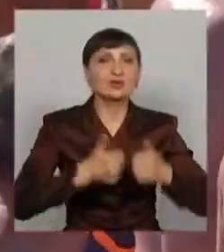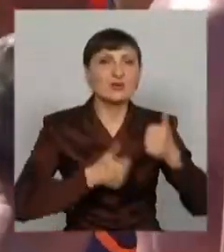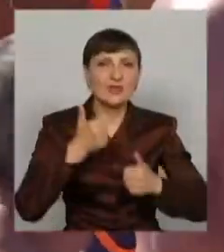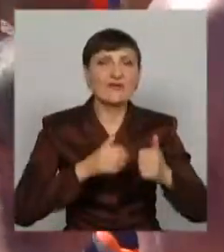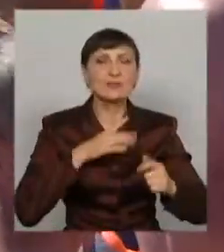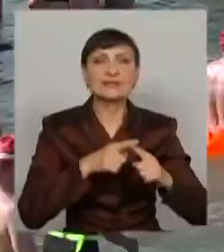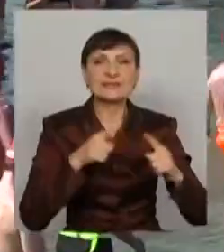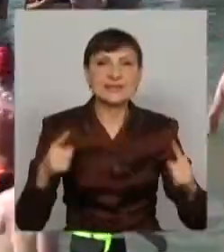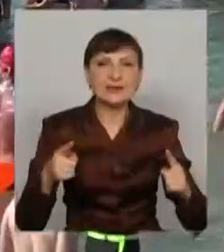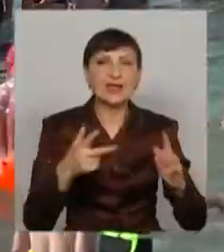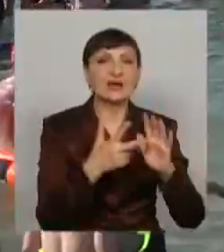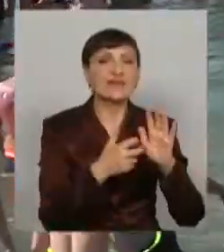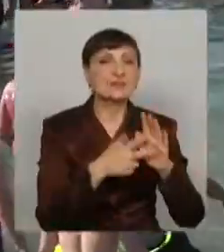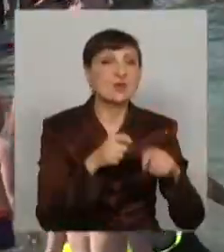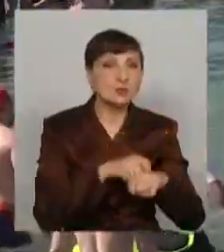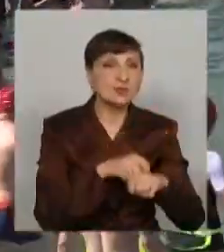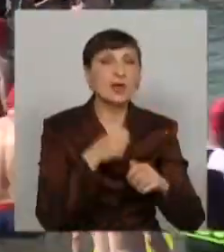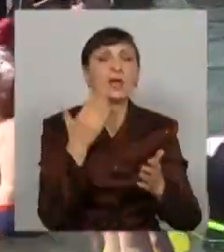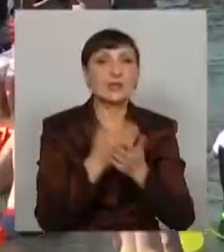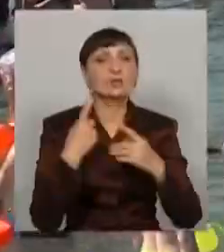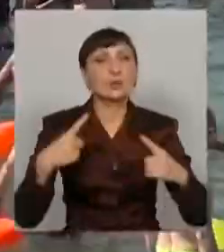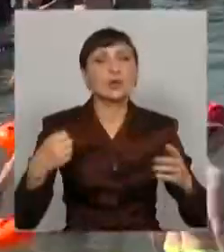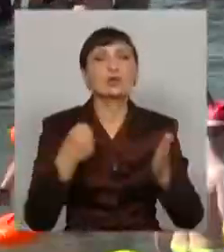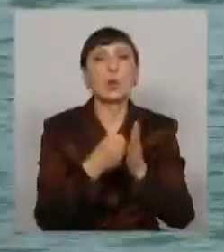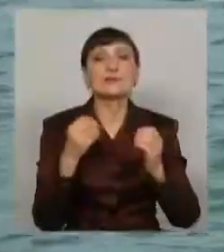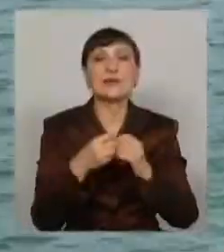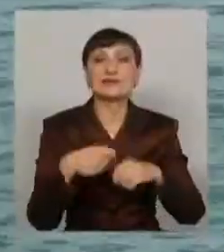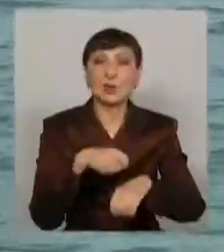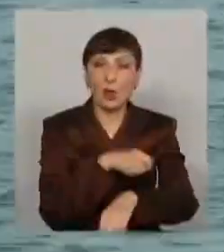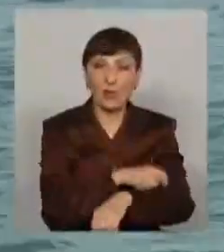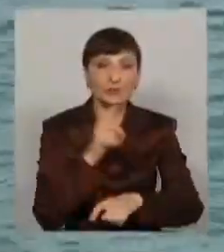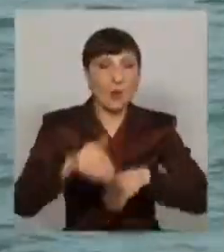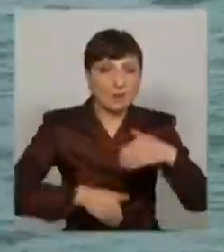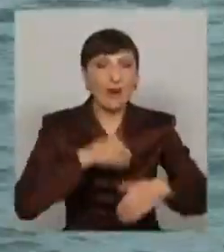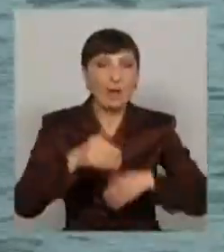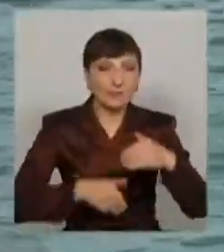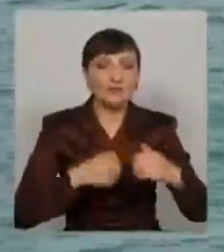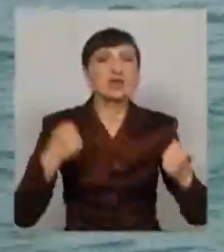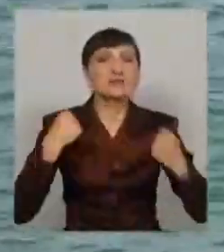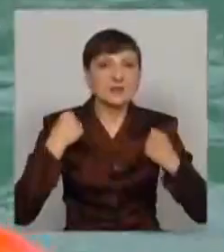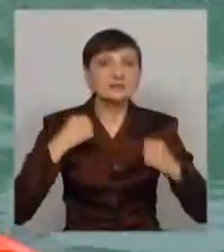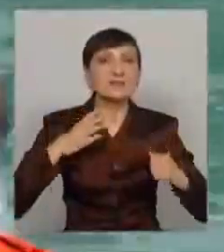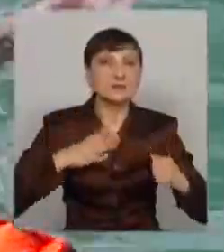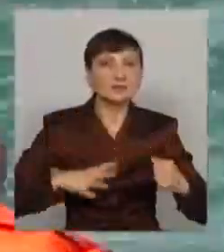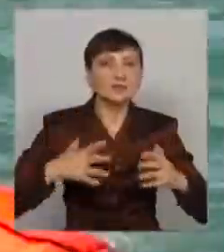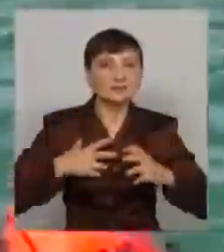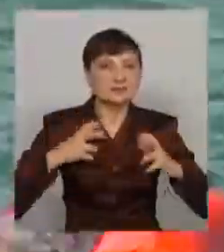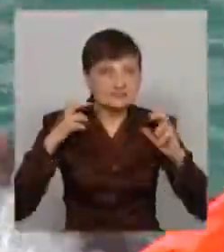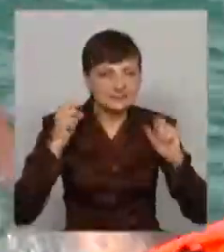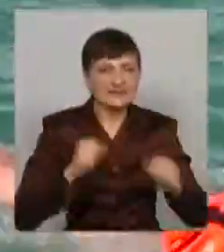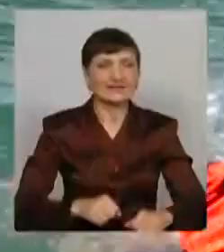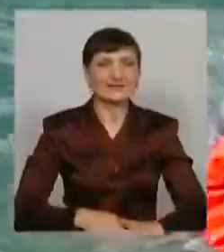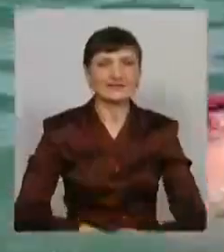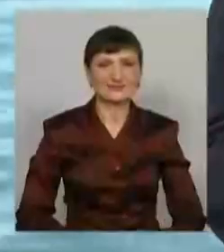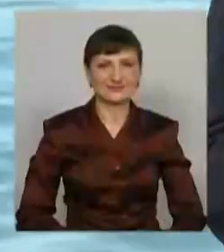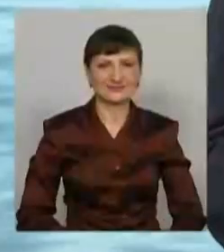состоялись на дистанциях от 800 метров до 10 километров. Чтобы проплыть такое расстояние, спортсменам пришлось выкладываться на полную